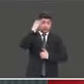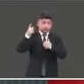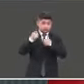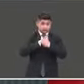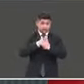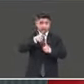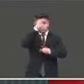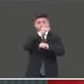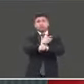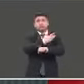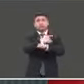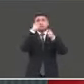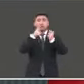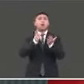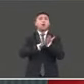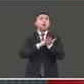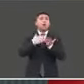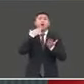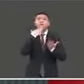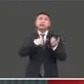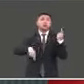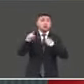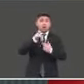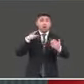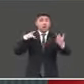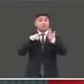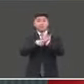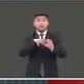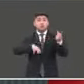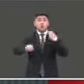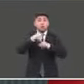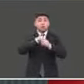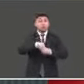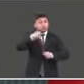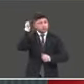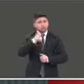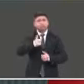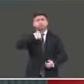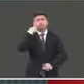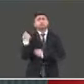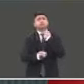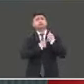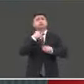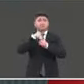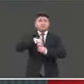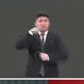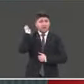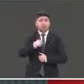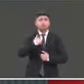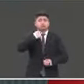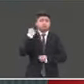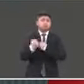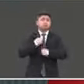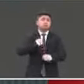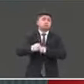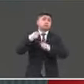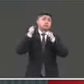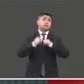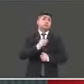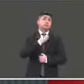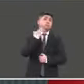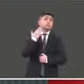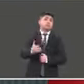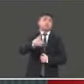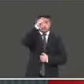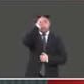ülkemizin tüm imkânlarını hedeflerimizi ulaştırmak için harekete geçirmenin gayreti içindeyiz